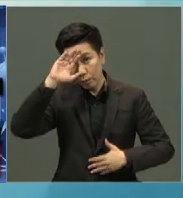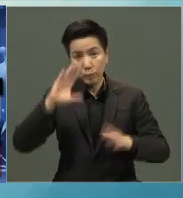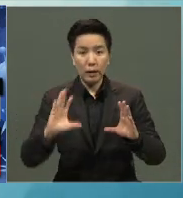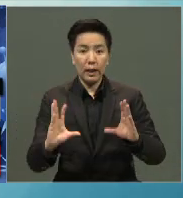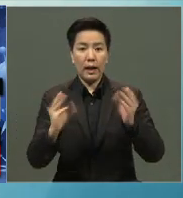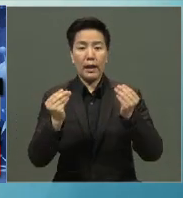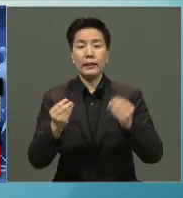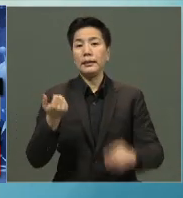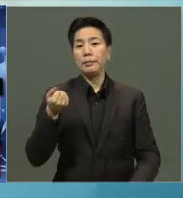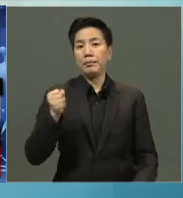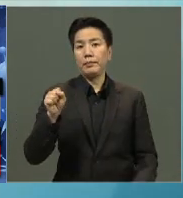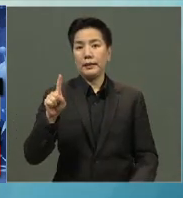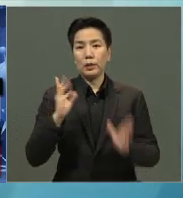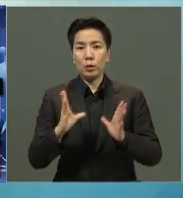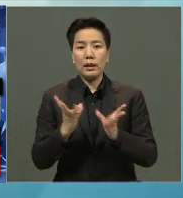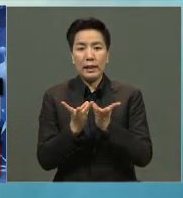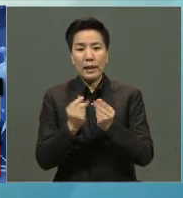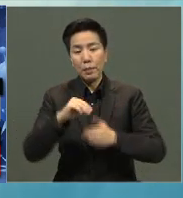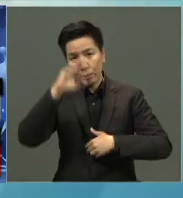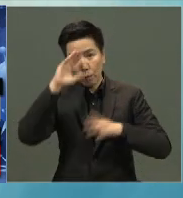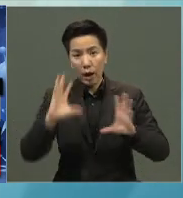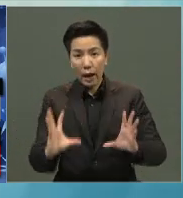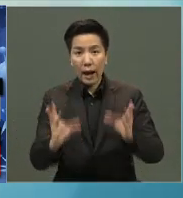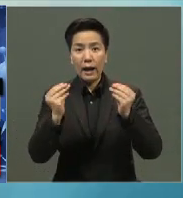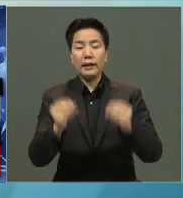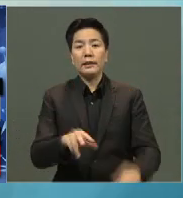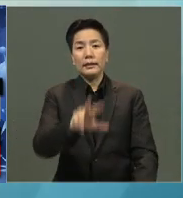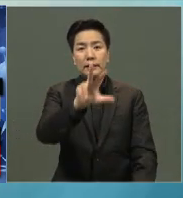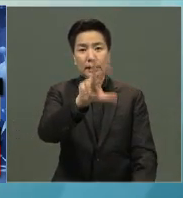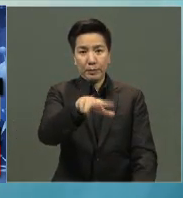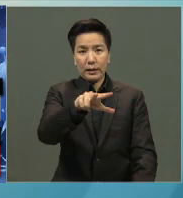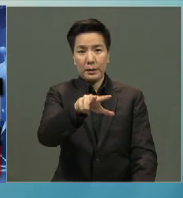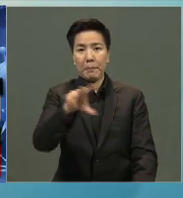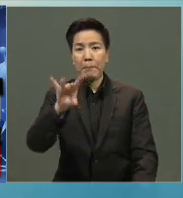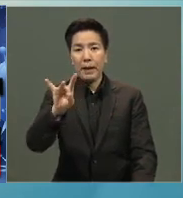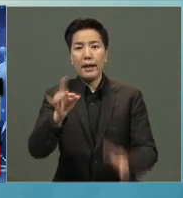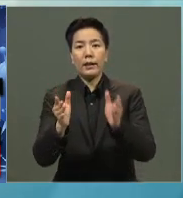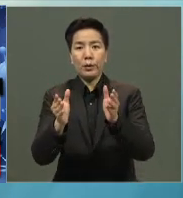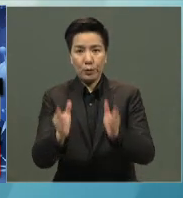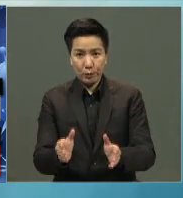รายหายป่วยไปแล้วเพิ่มขึ้นอีก 11รายทำให้ตัวเลขรวมขึ้นมาเป็น 3,000 8